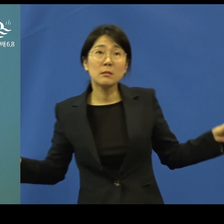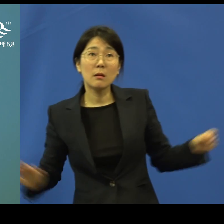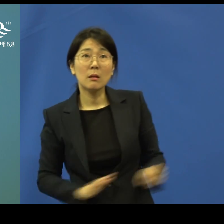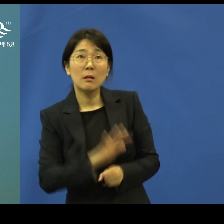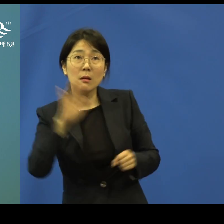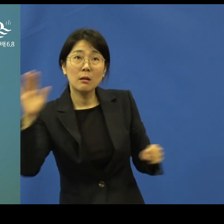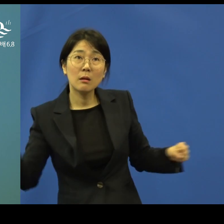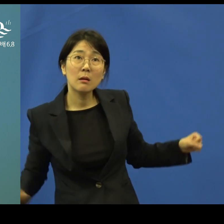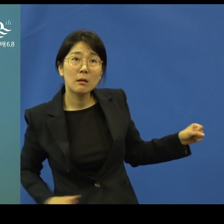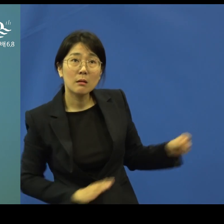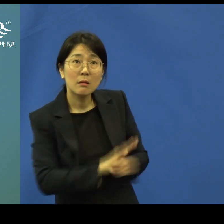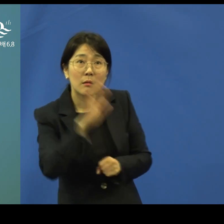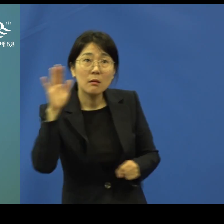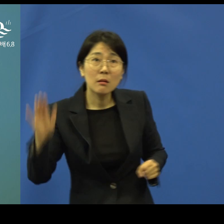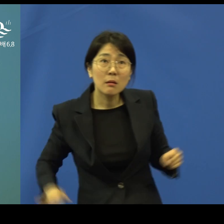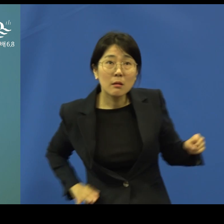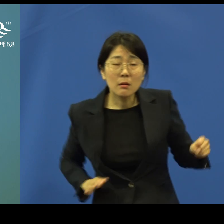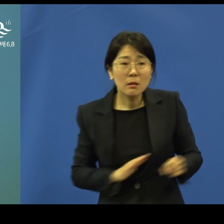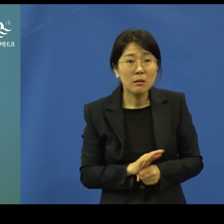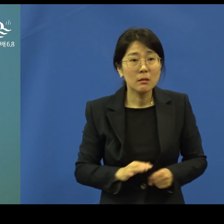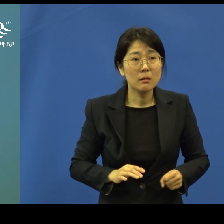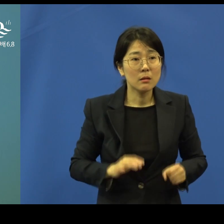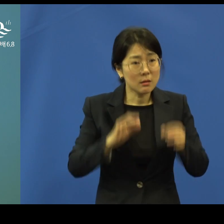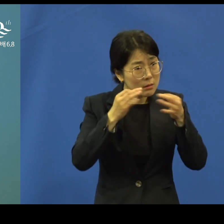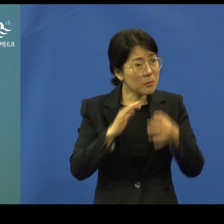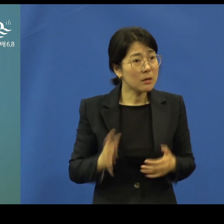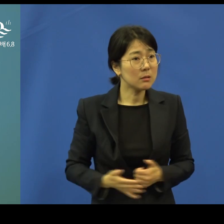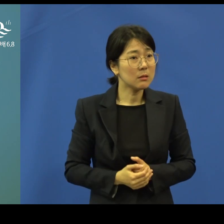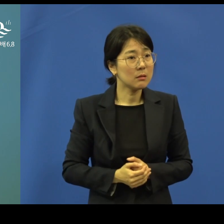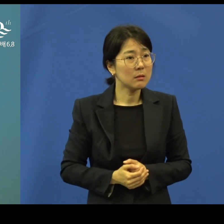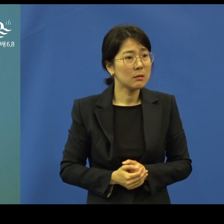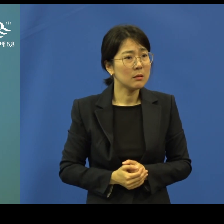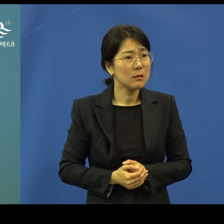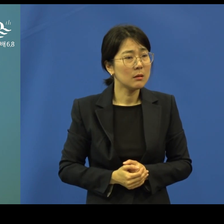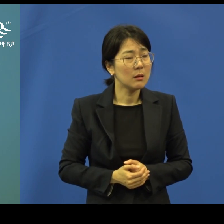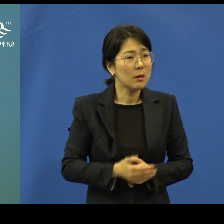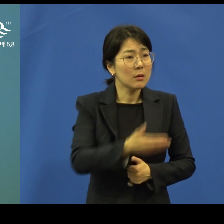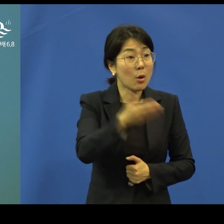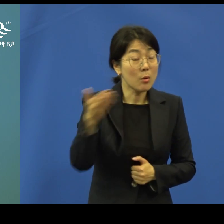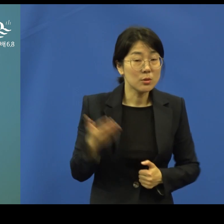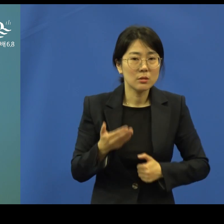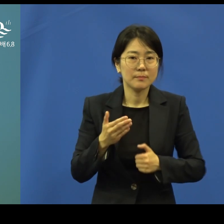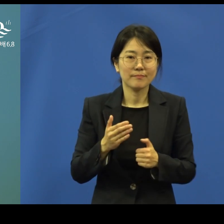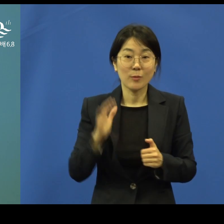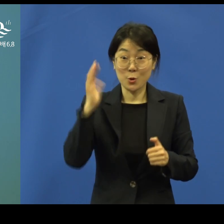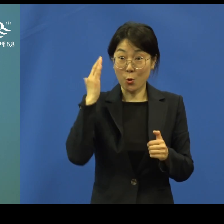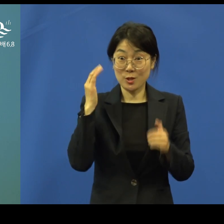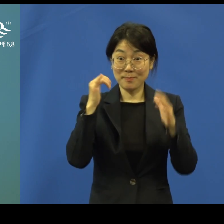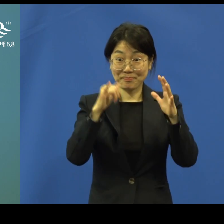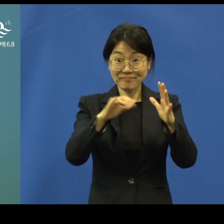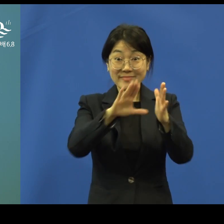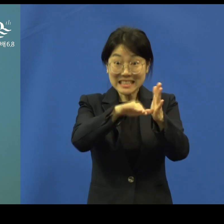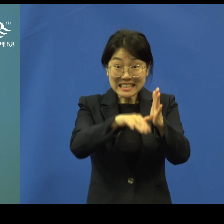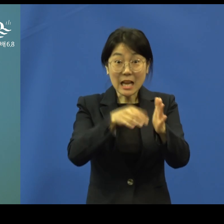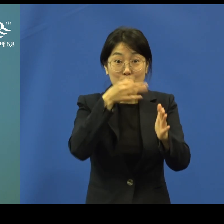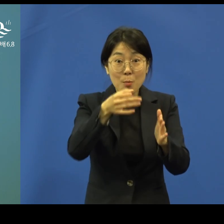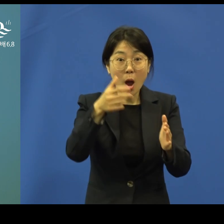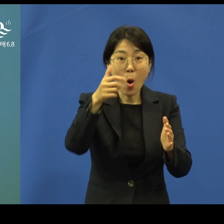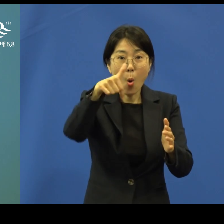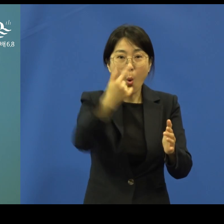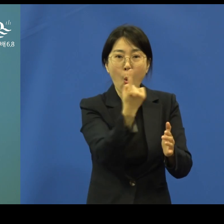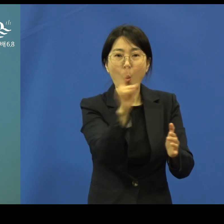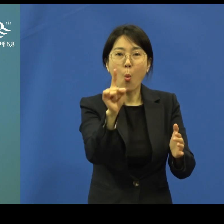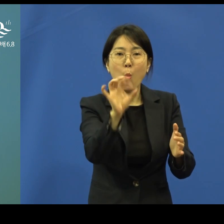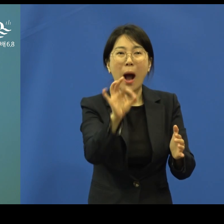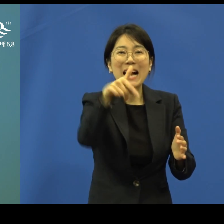꽂히면요, 그게 열정이 일어나게 돼요. 오늘 우리 시대는 광기의 시대라고 그러잖아요. 여러분, 뭔가 다 미쳐